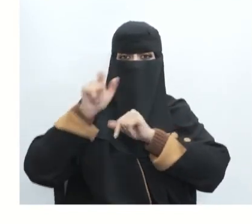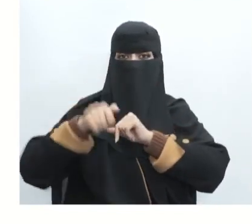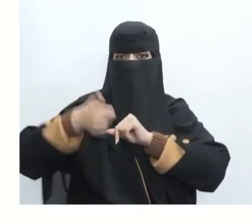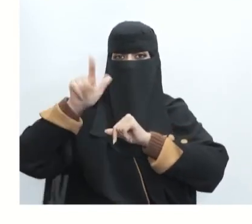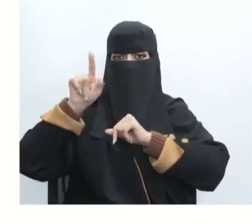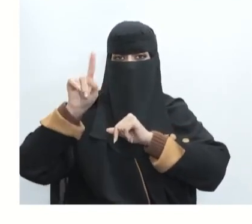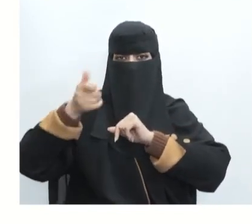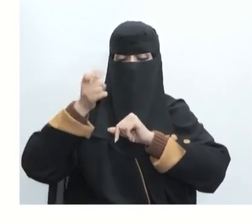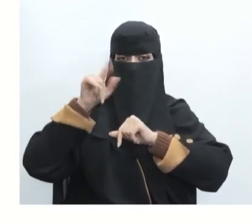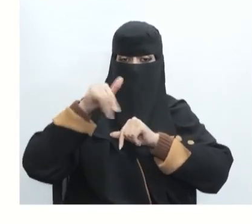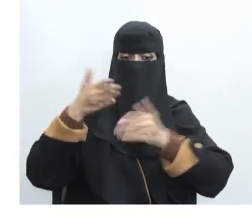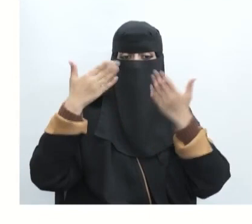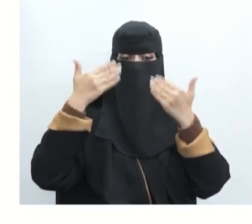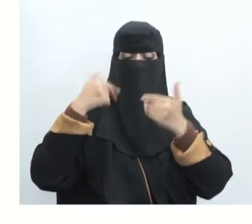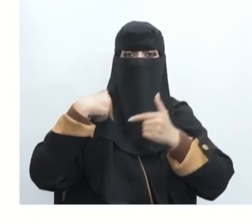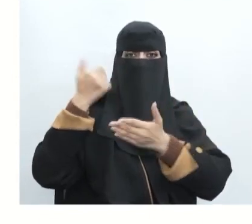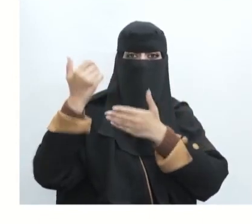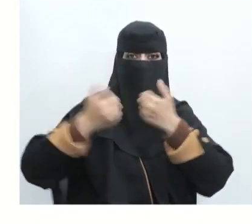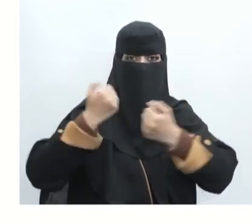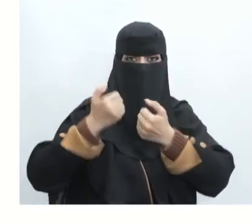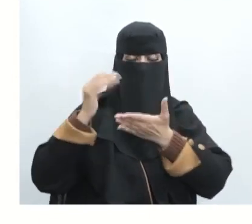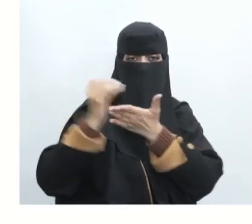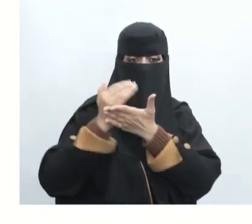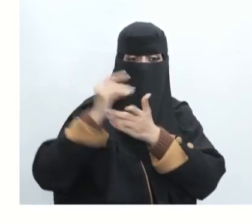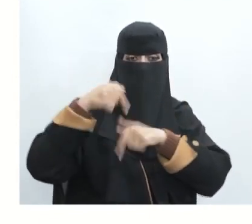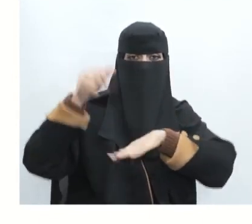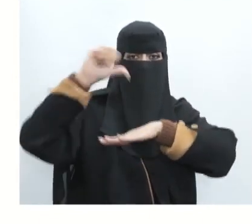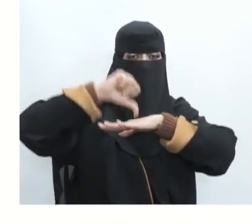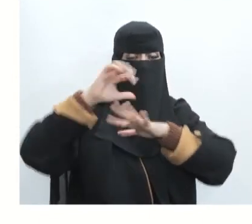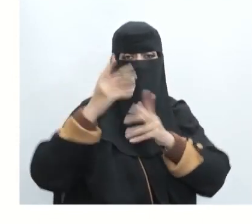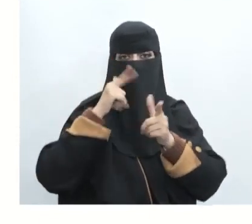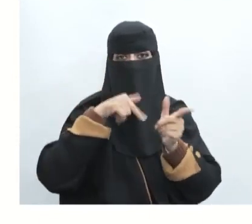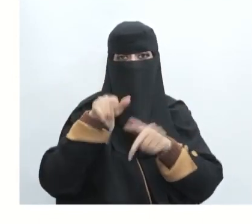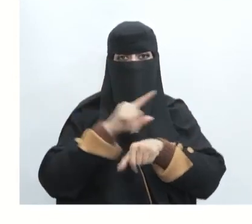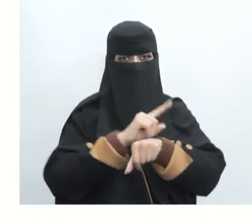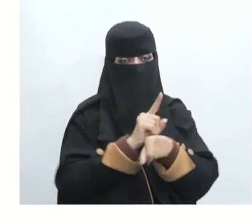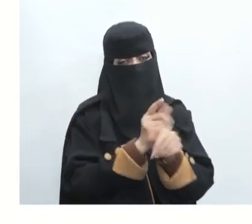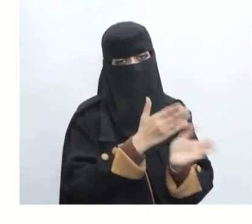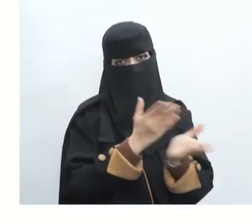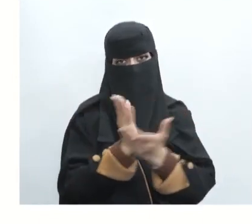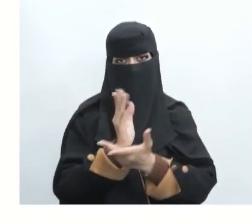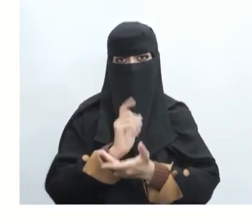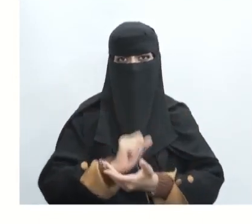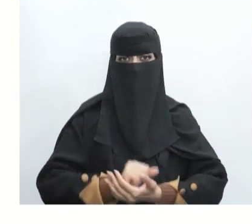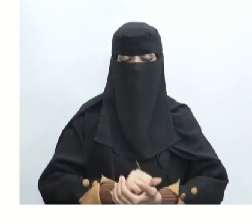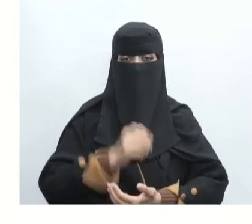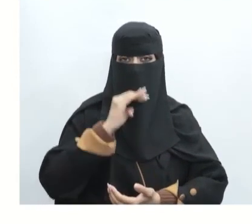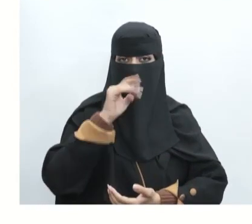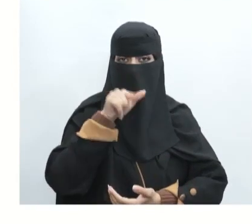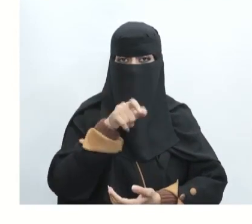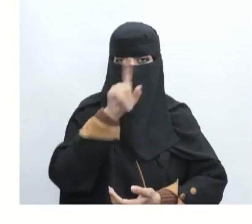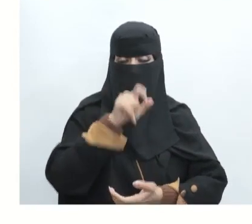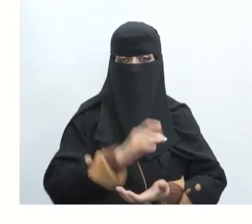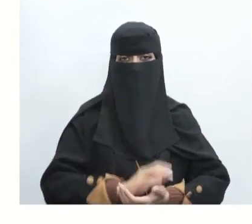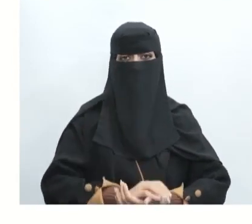البانيا المناخ والنشاط الاقتصادي والعاصمه ولكم دقيقتين لحل هذا